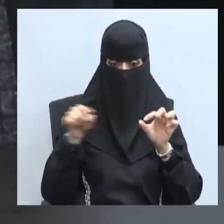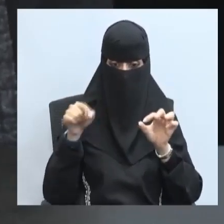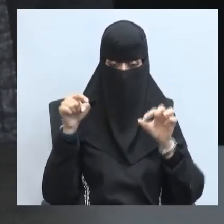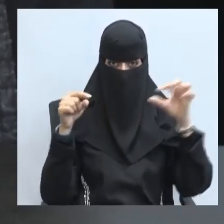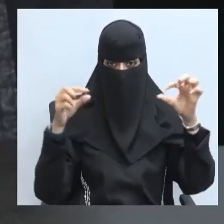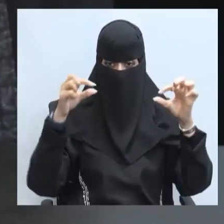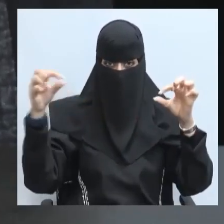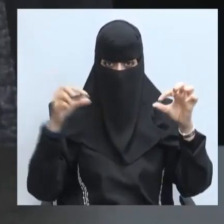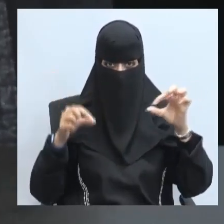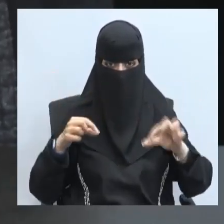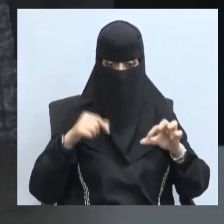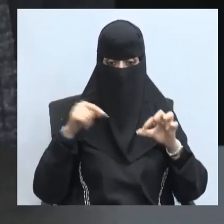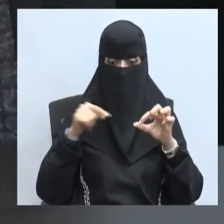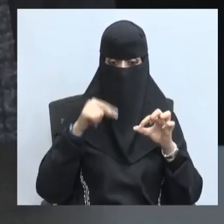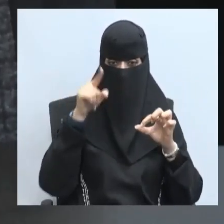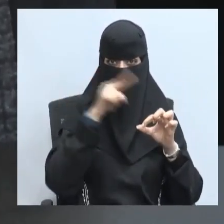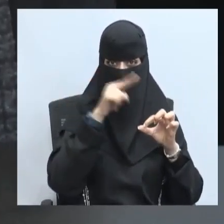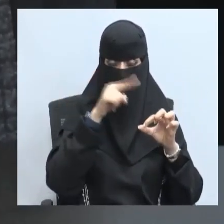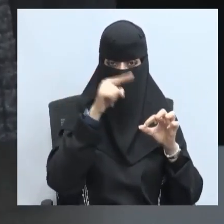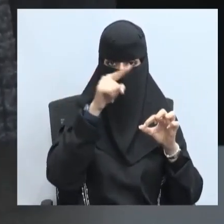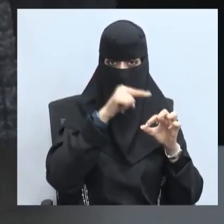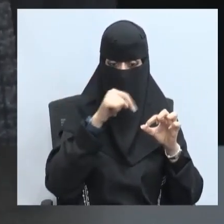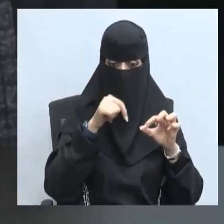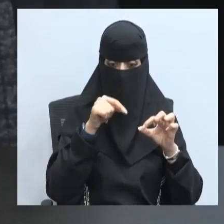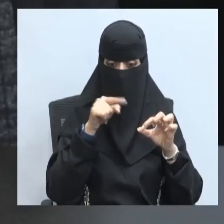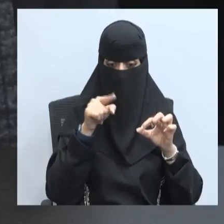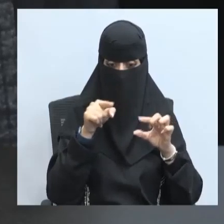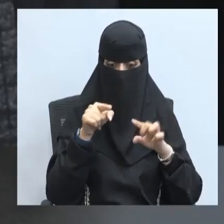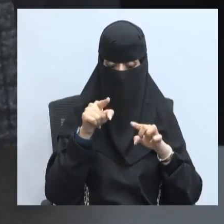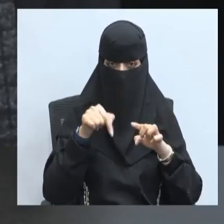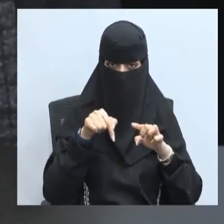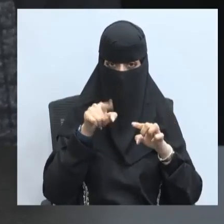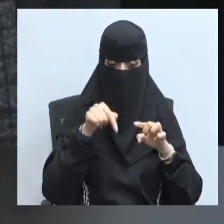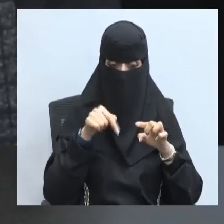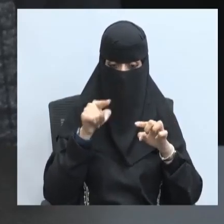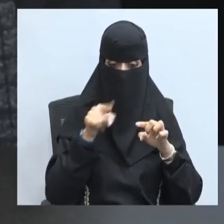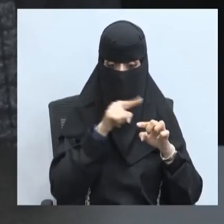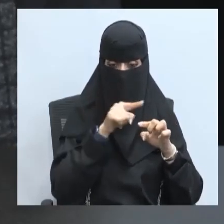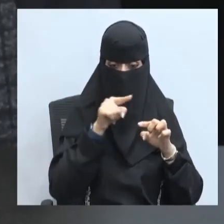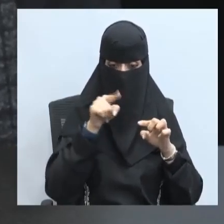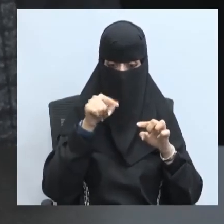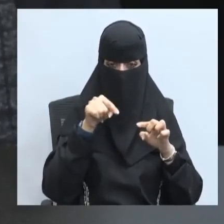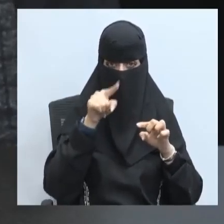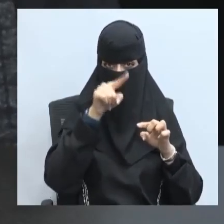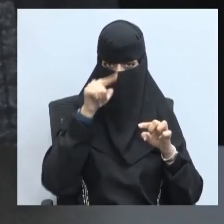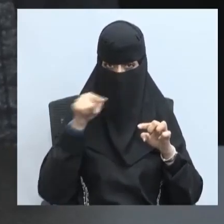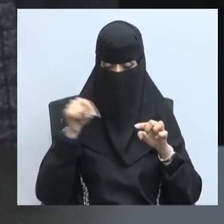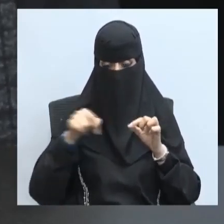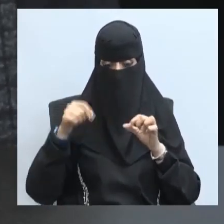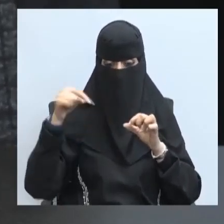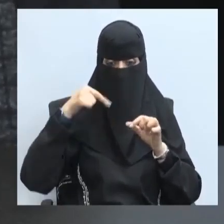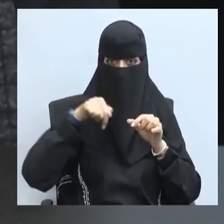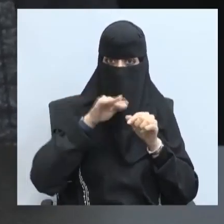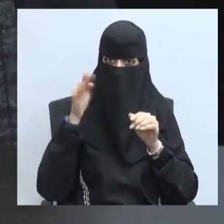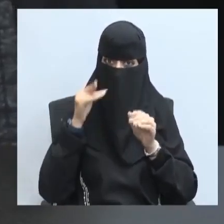مع الهيدروجين في الطرف اذا ثه اربعه هنا في الكربون السفلي واح ا 3 ا اذا من